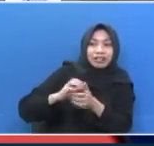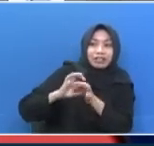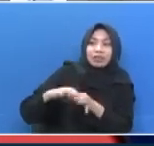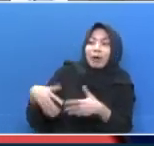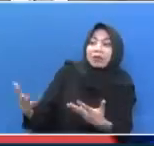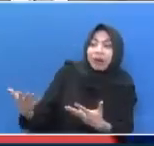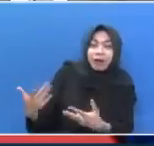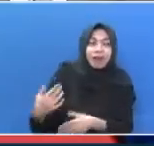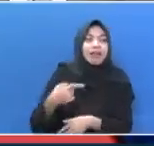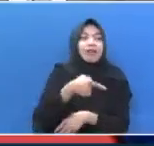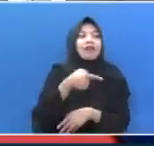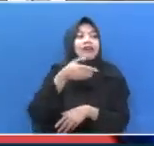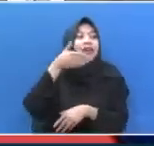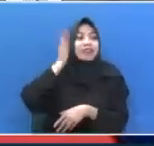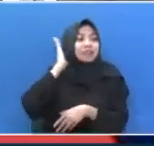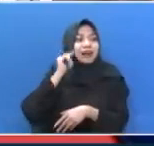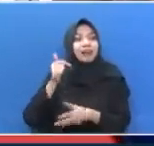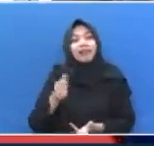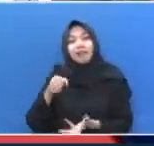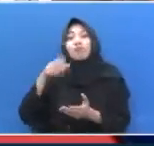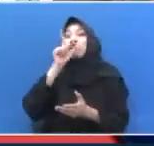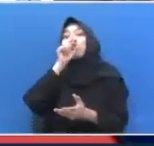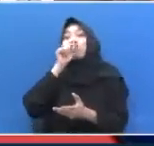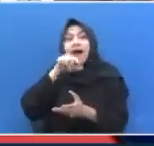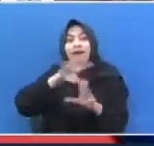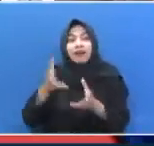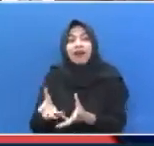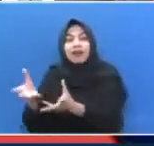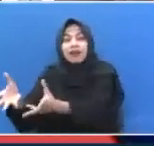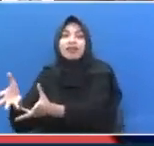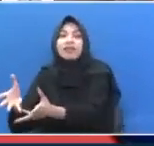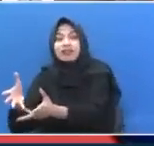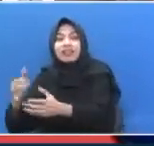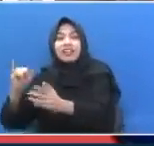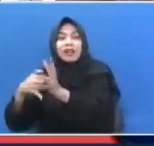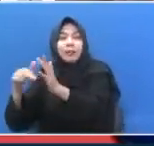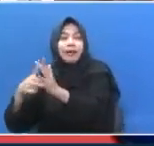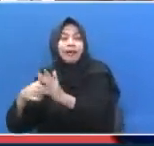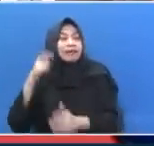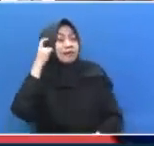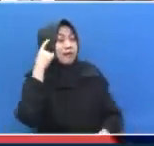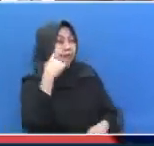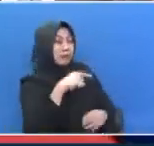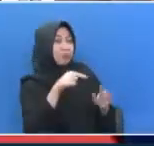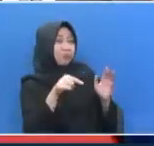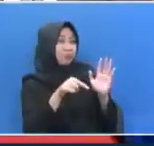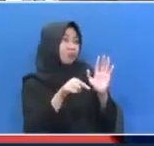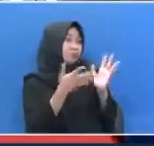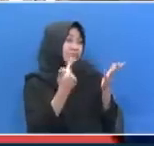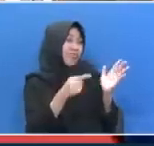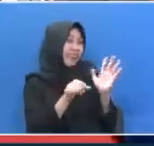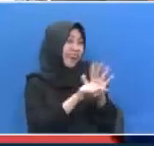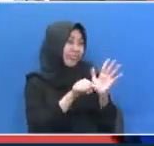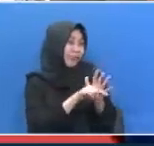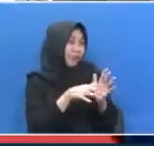Ganjar kepada Muhaimin Iskandar Jadi anda melihat itu sebagai sebuah tahun yang positif ya bukan sesuatu yang bukan sesuatu yang